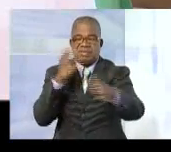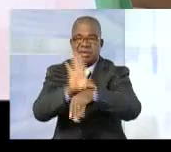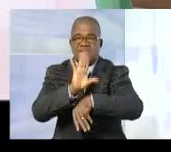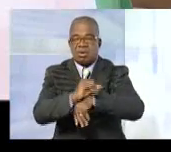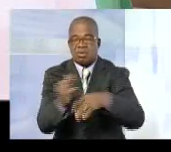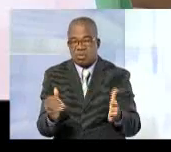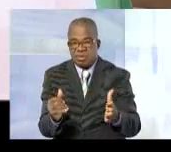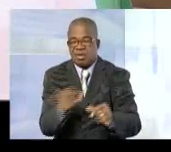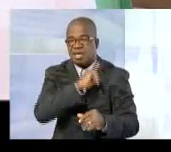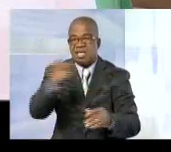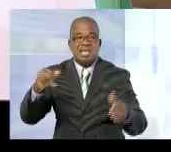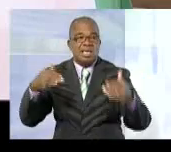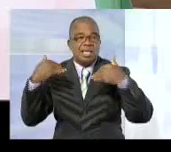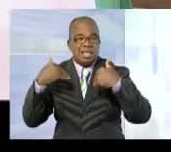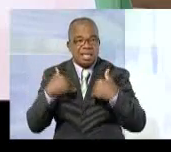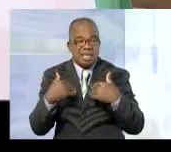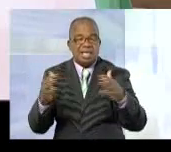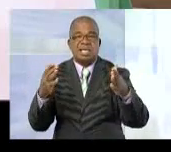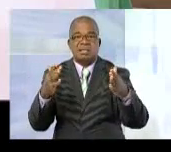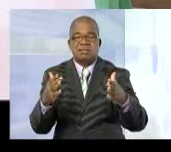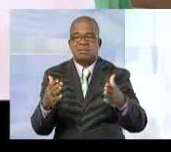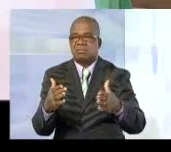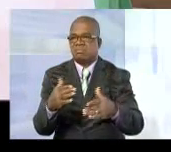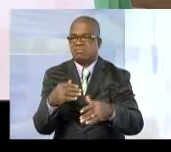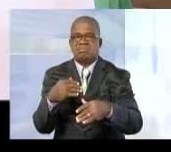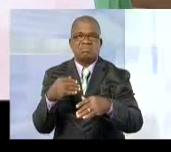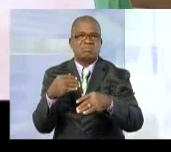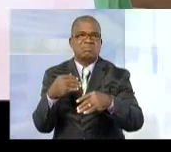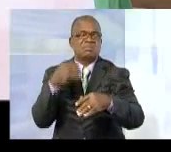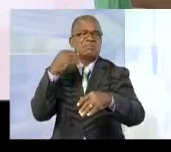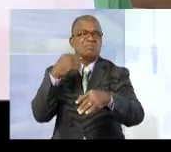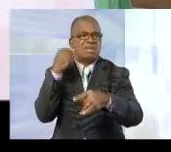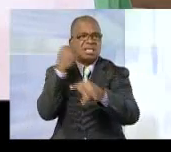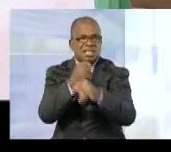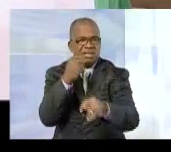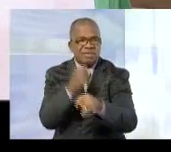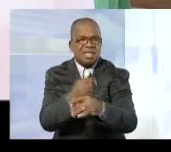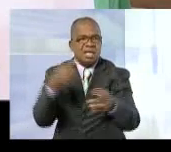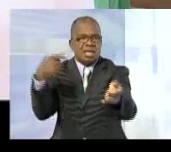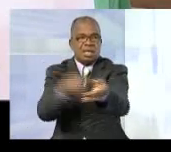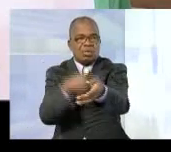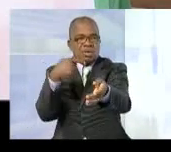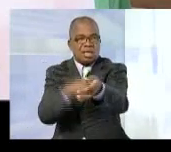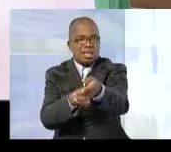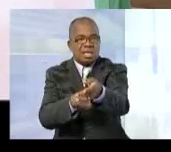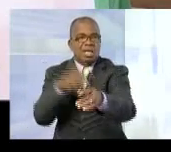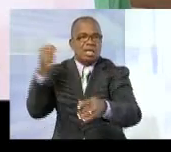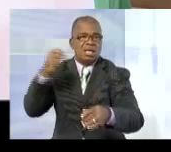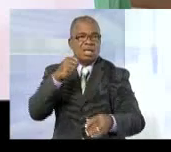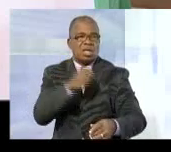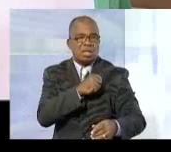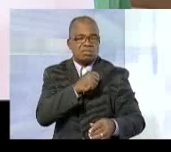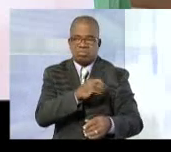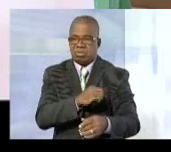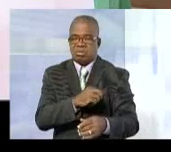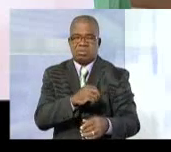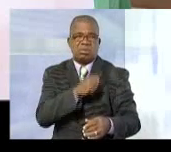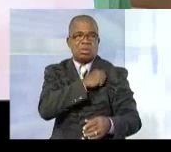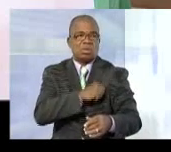pris fonction en septembre 2008, il avait représenté le Saint-Siège au Ghana, Togo, Bénin,